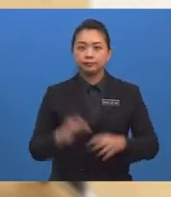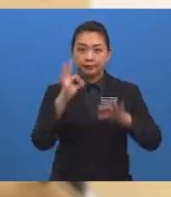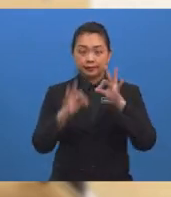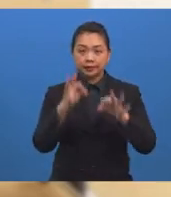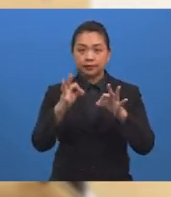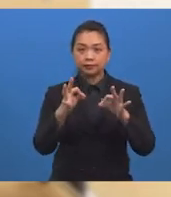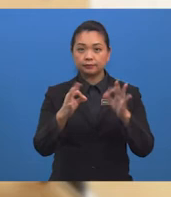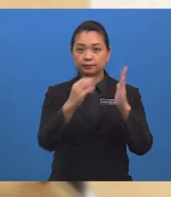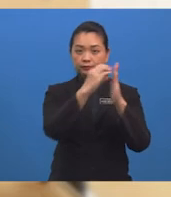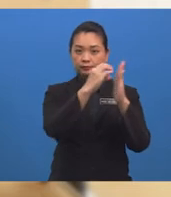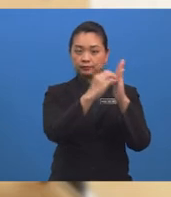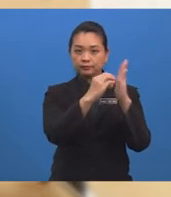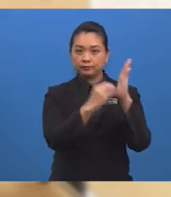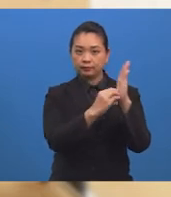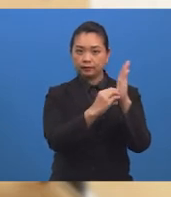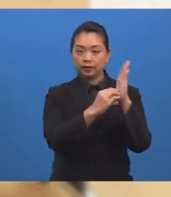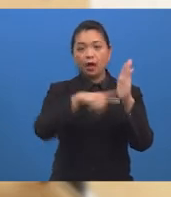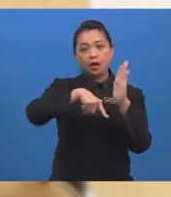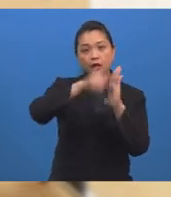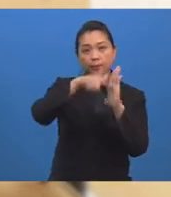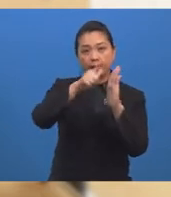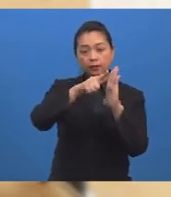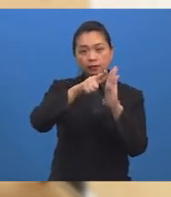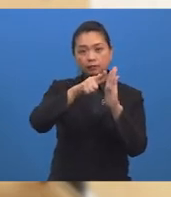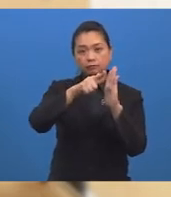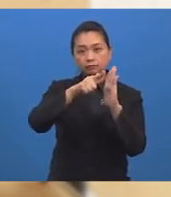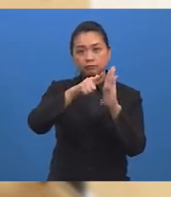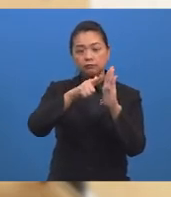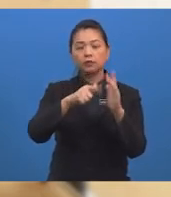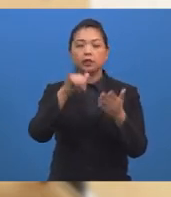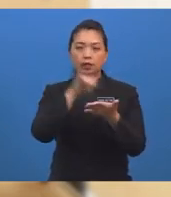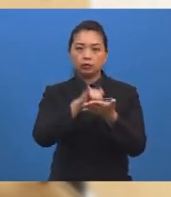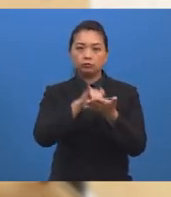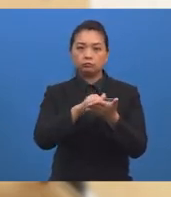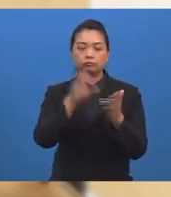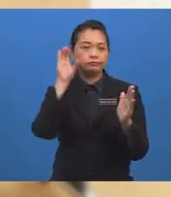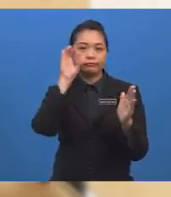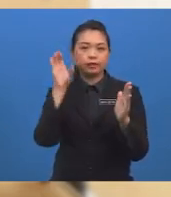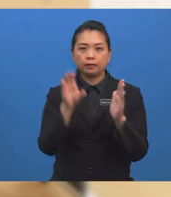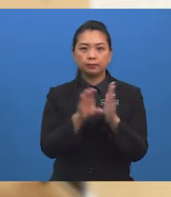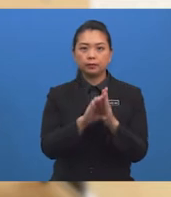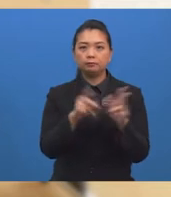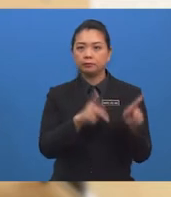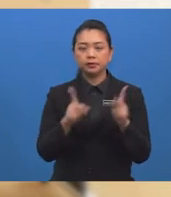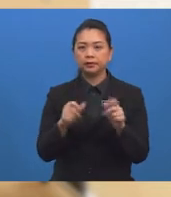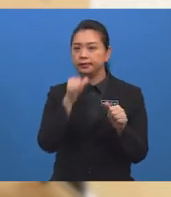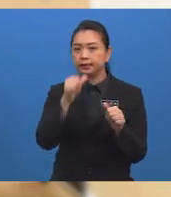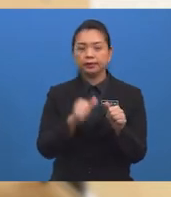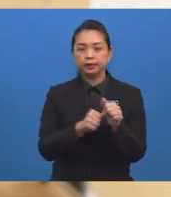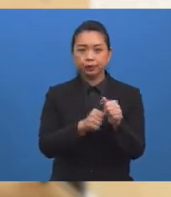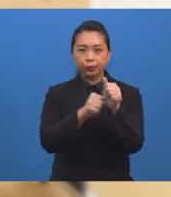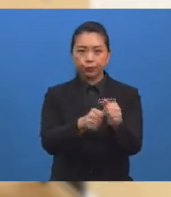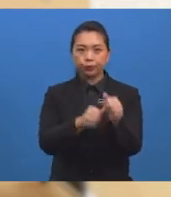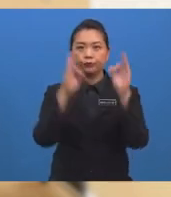Jika perenggan yang dihasilkan melebihi dari yang sepatutnya, itu menggambarkan para pelajar tidak mengikuti